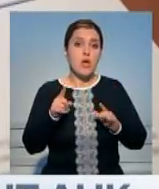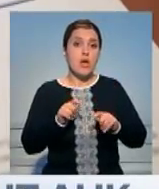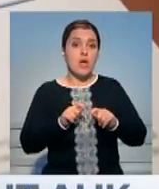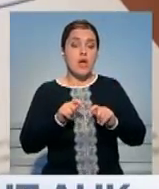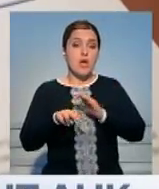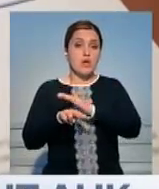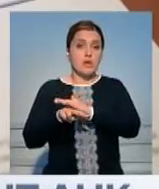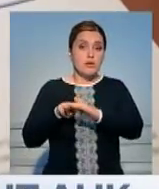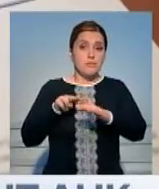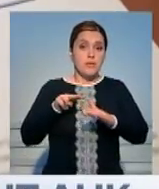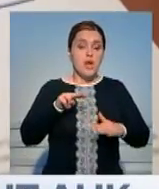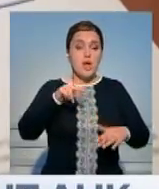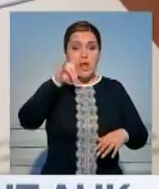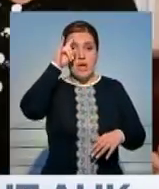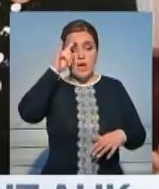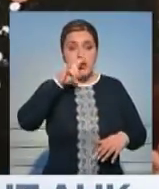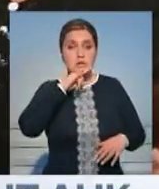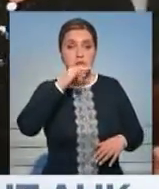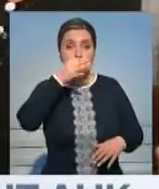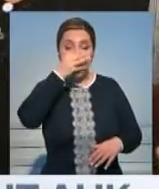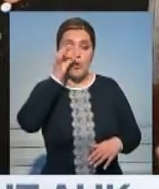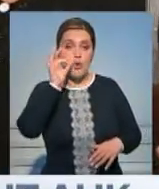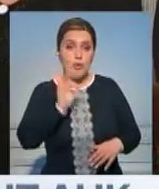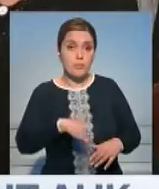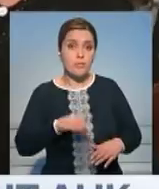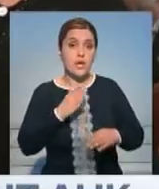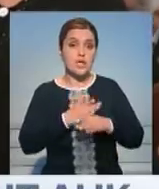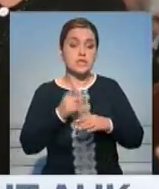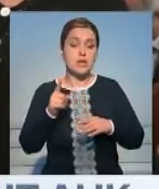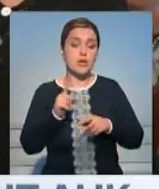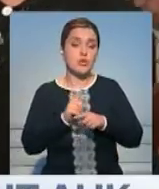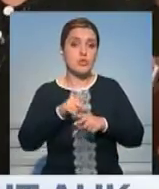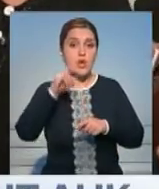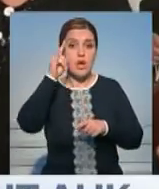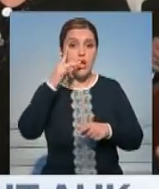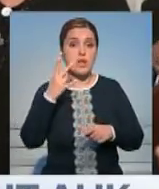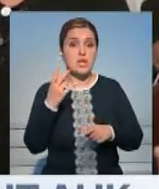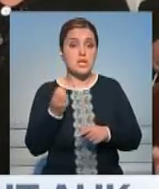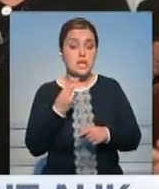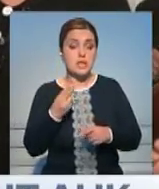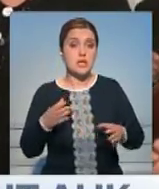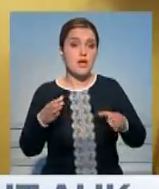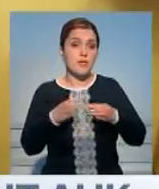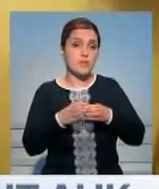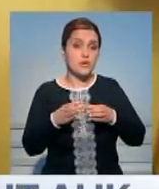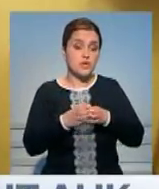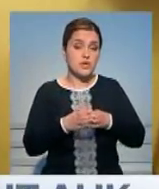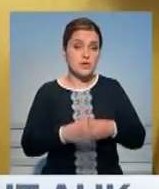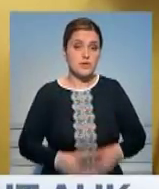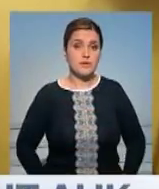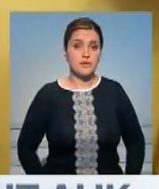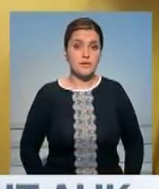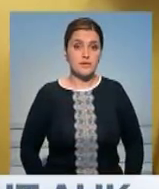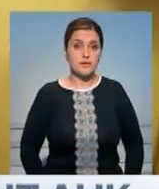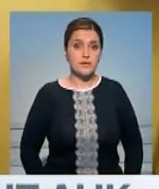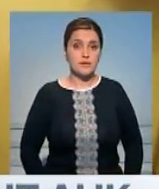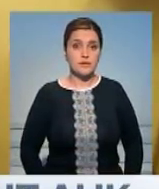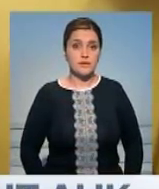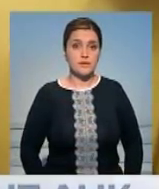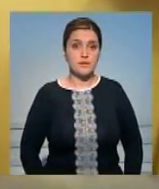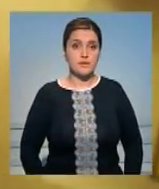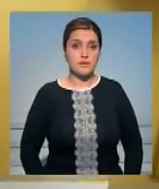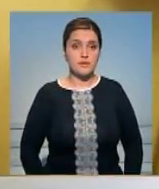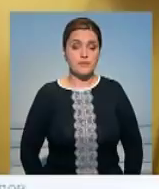учли уникальный казахстанский опыт сотворчества государства и национально-культурных объединений. Как старший брат, да, Ассамблея